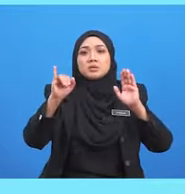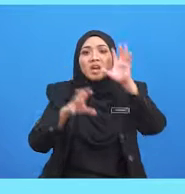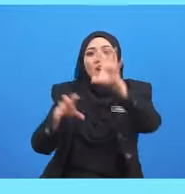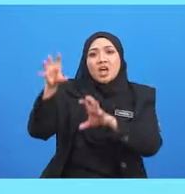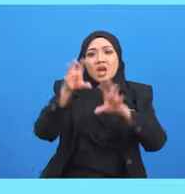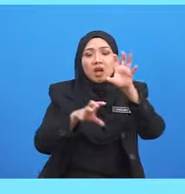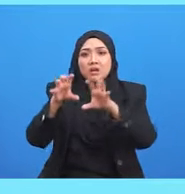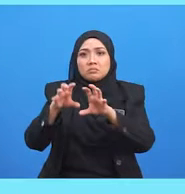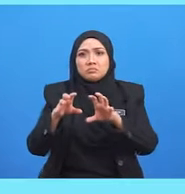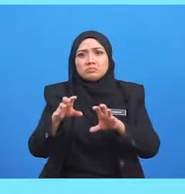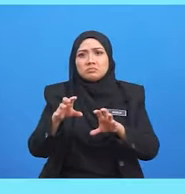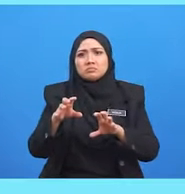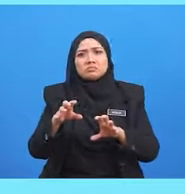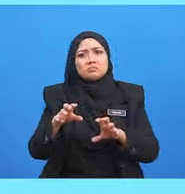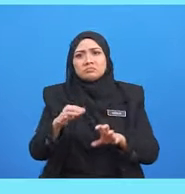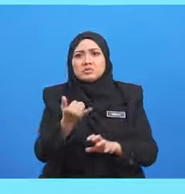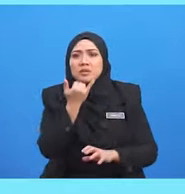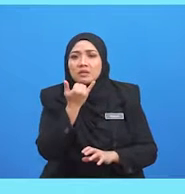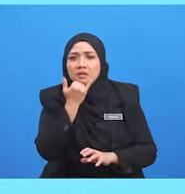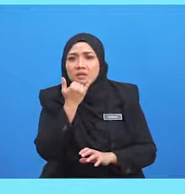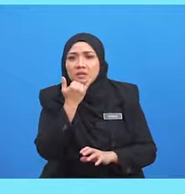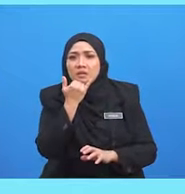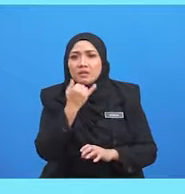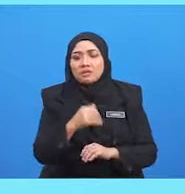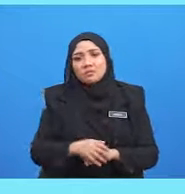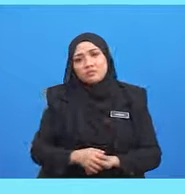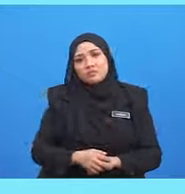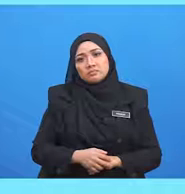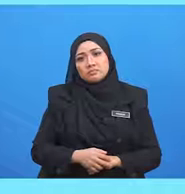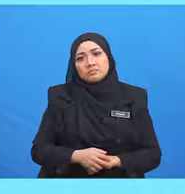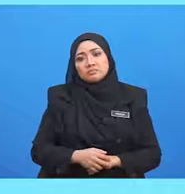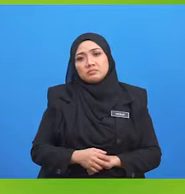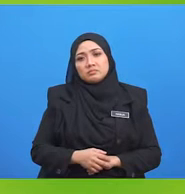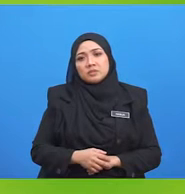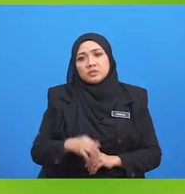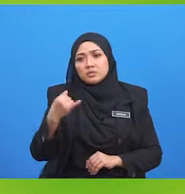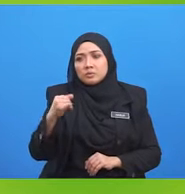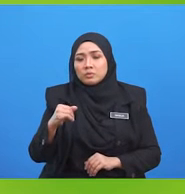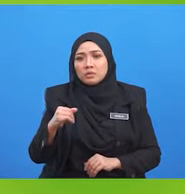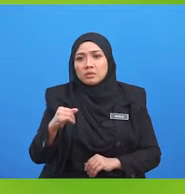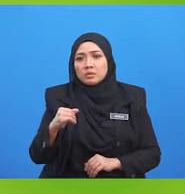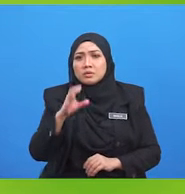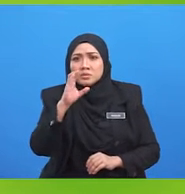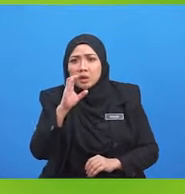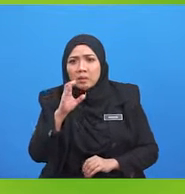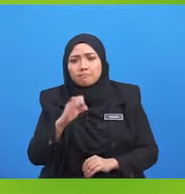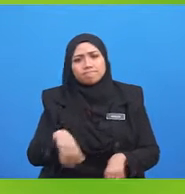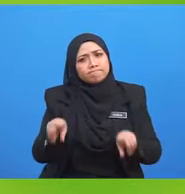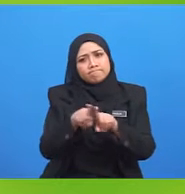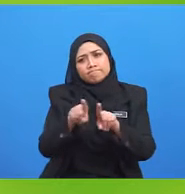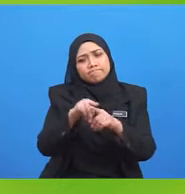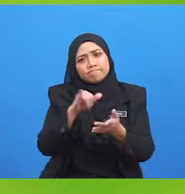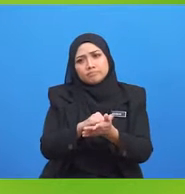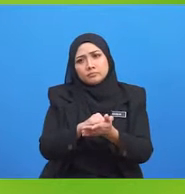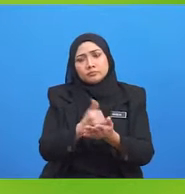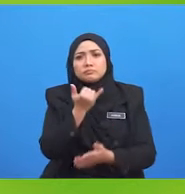yang sedang menyalak. Sampai begitu penghinaan mereka dalam Islam. Seterusnya murid-murid, yang